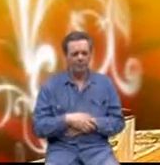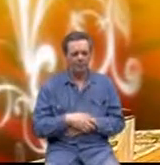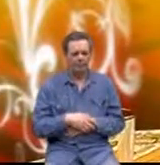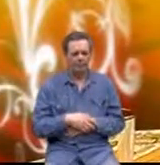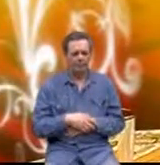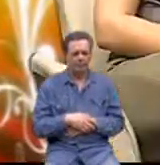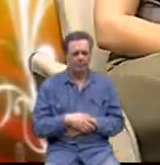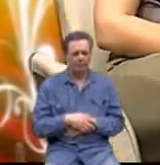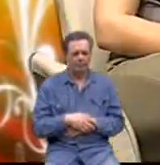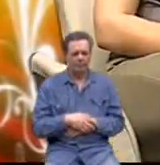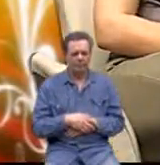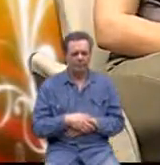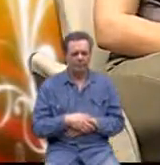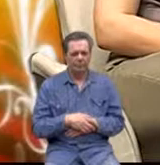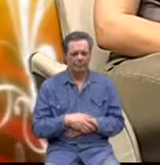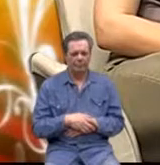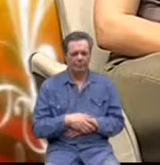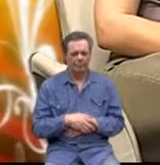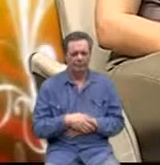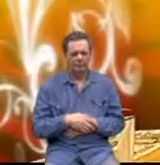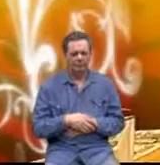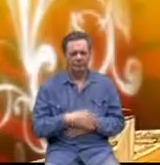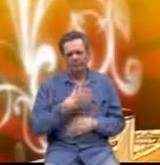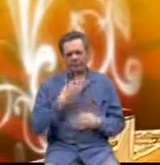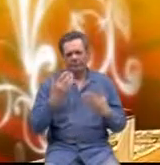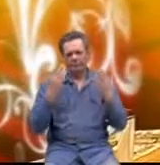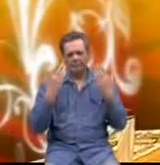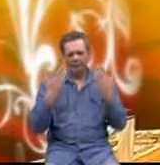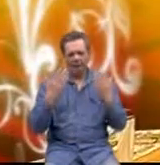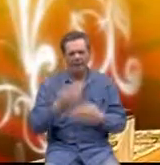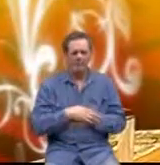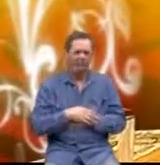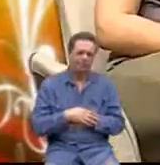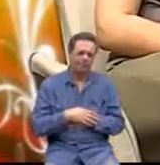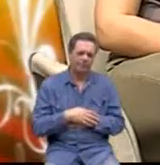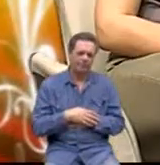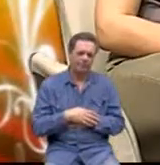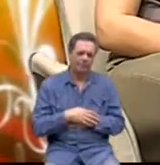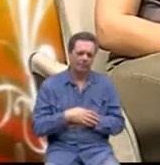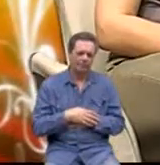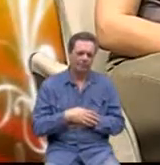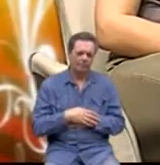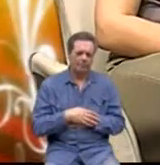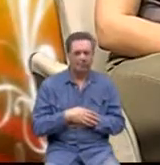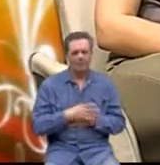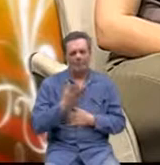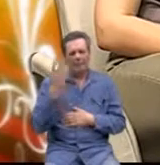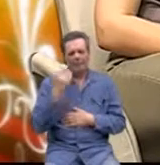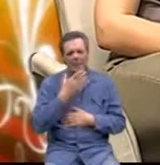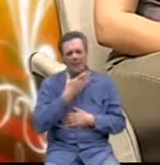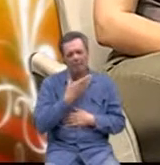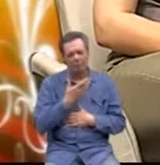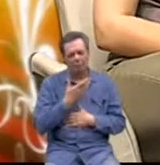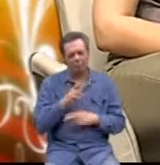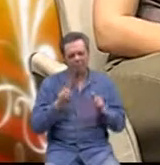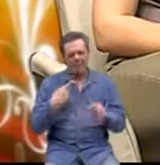Hvala. Potpisujemo. Potpisujemo. Dobro. Hvala vam, draga. Hvala vama. Vedrana. Hvala. Jako ste mi bile veliki izazov